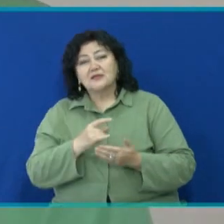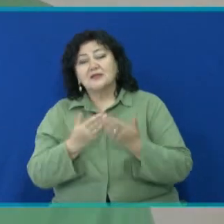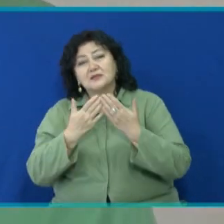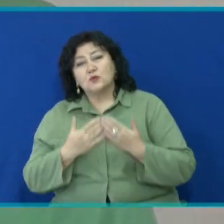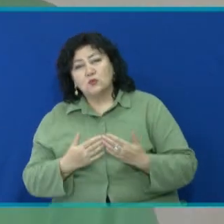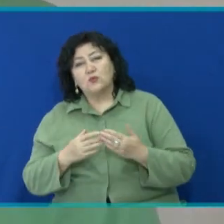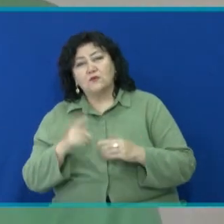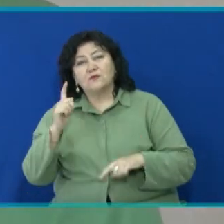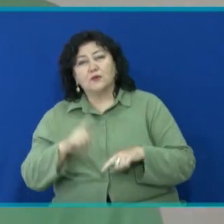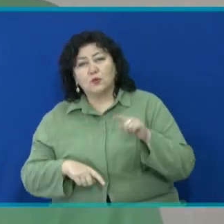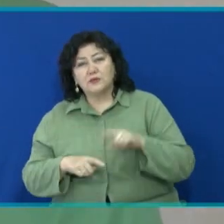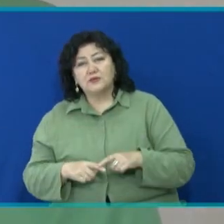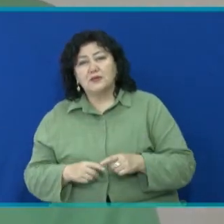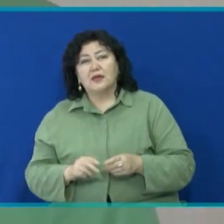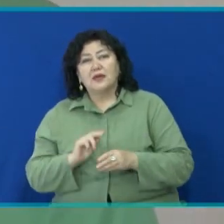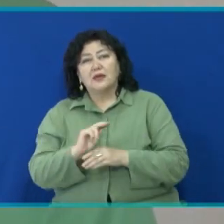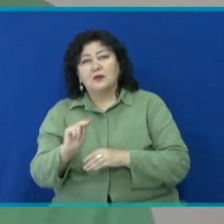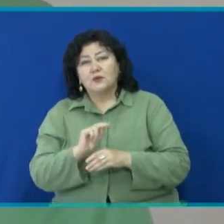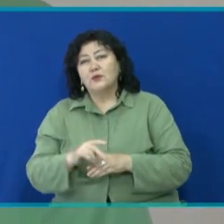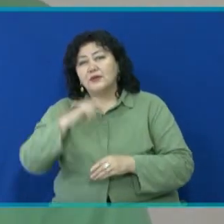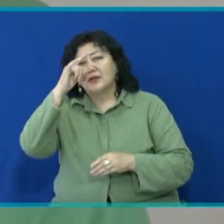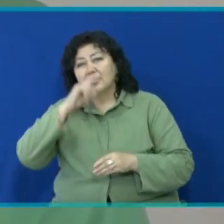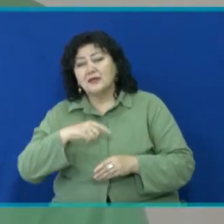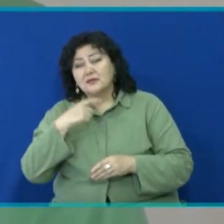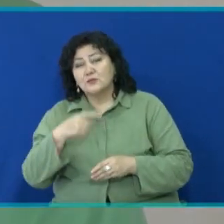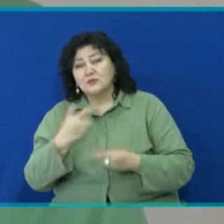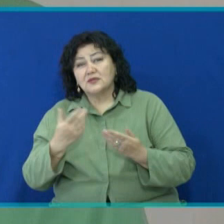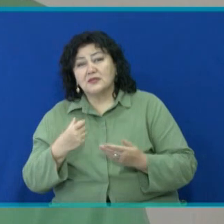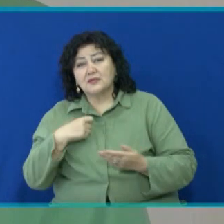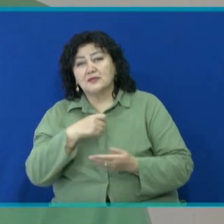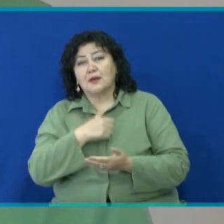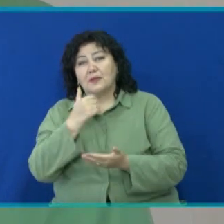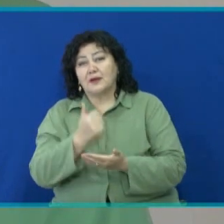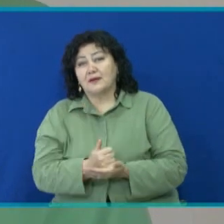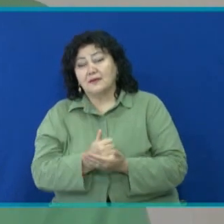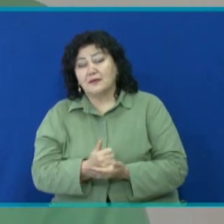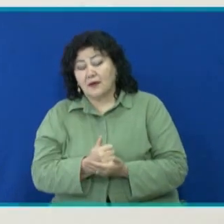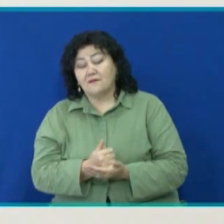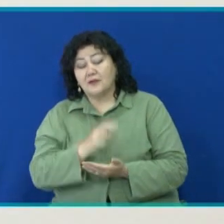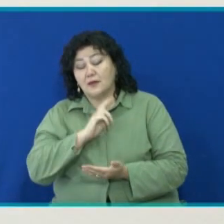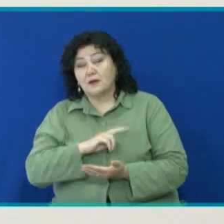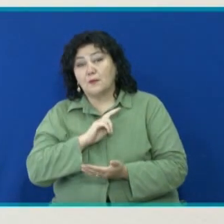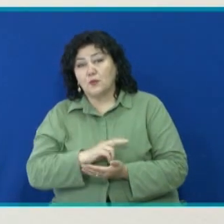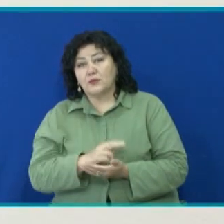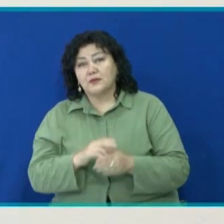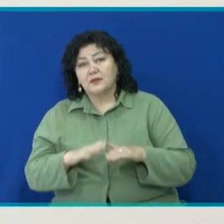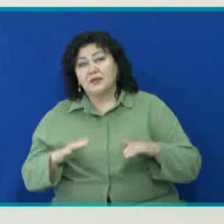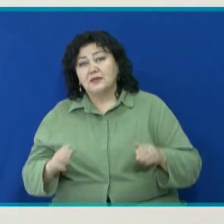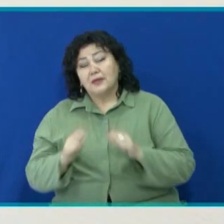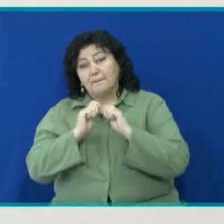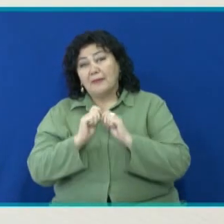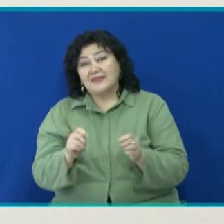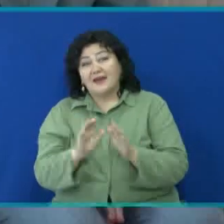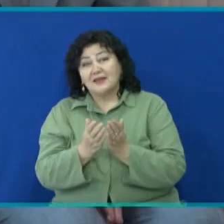дамыту және мемлекеттік тілді өркендету сияқты міндеттерді іске асыру үшін олардан артық ешкім жұмыс істемейді. Балаларға сыйлаған